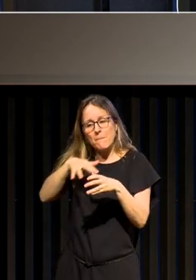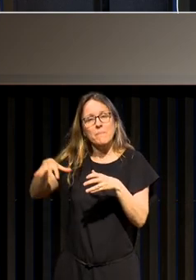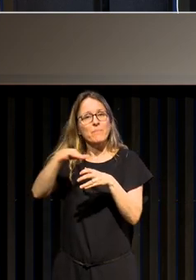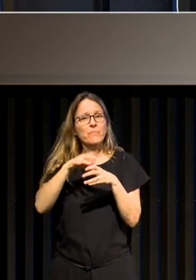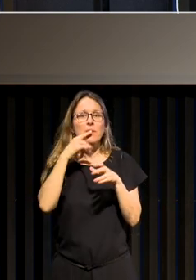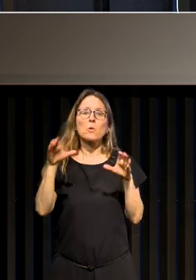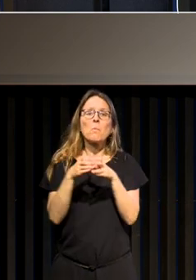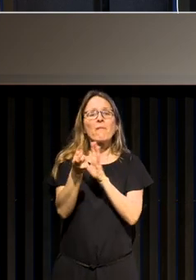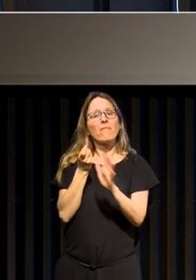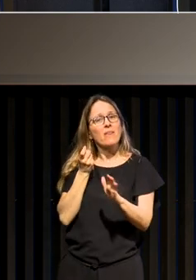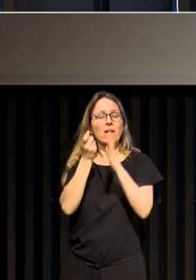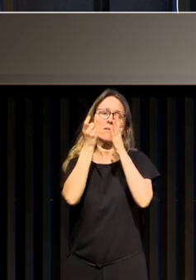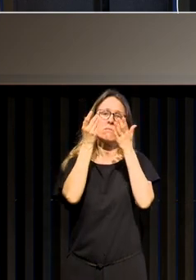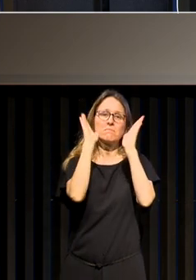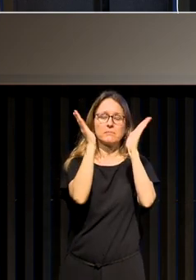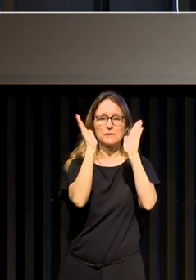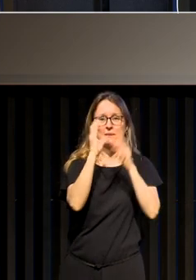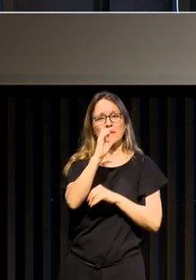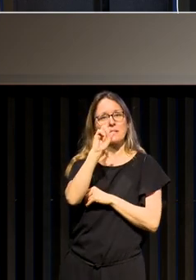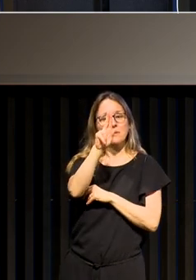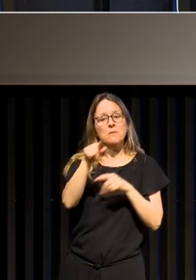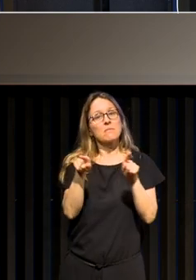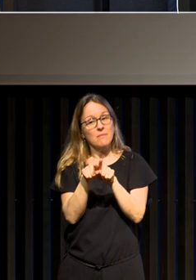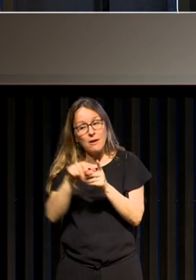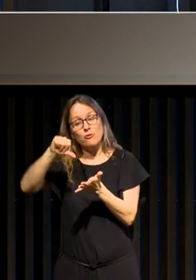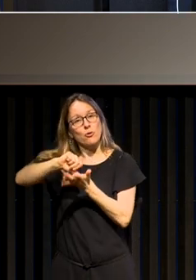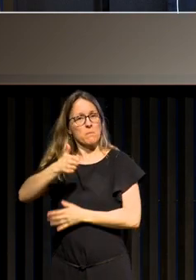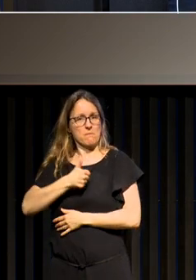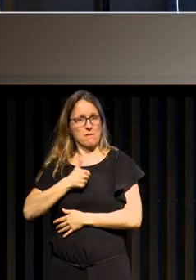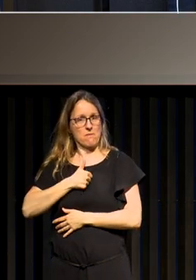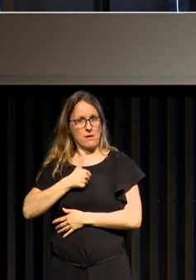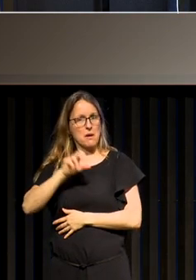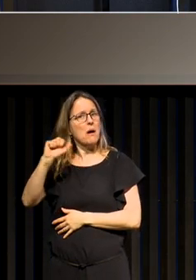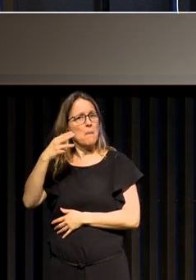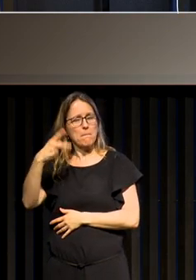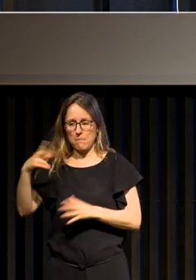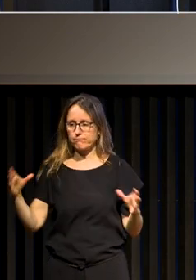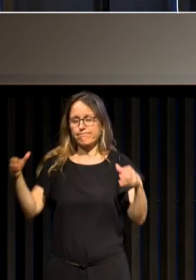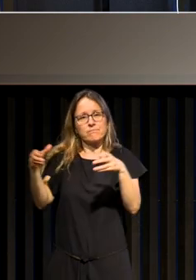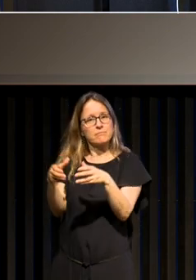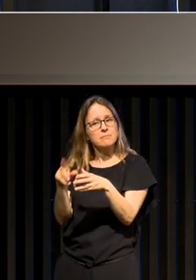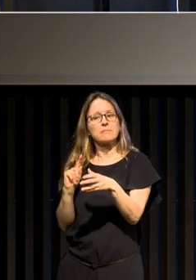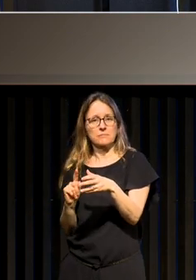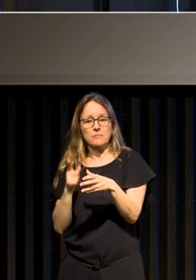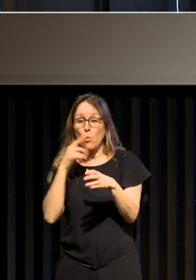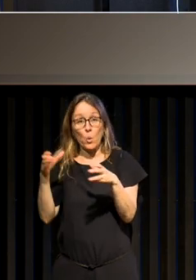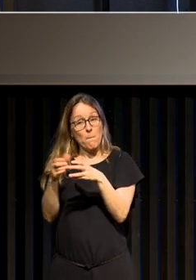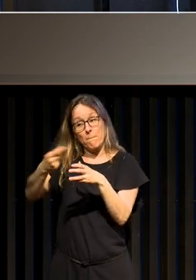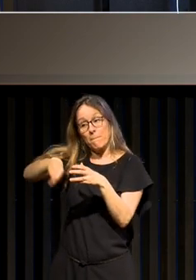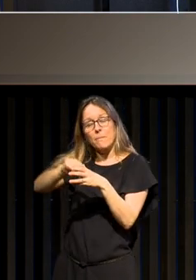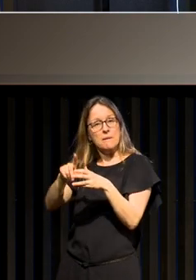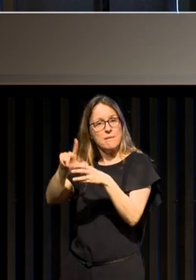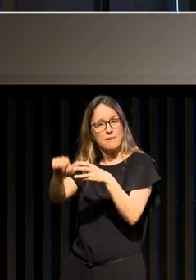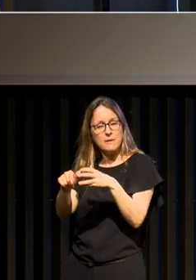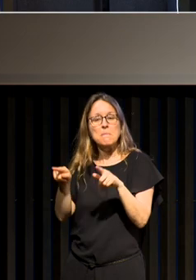CHU et les professionnels aussi du centre privé d'AMP qui interviennent dans ce groupe, mais